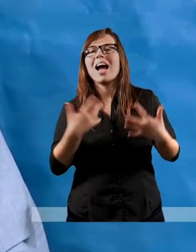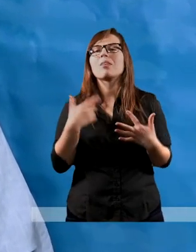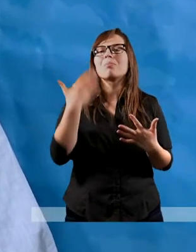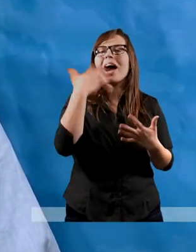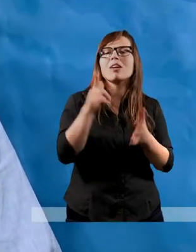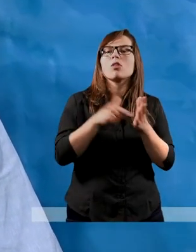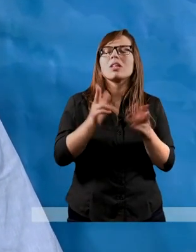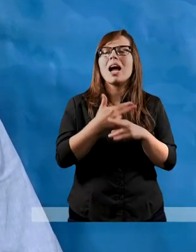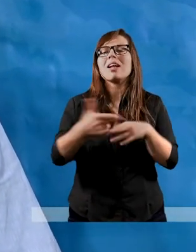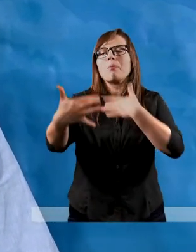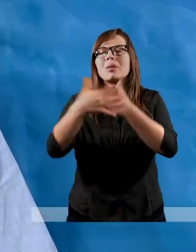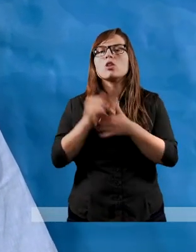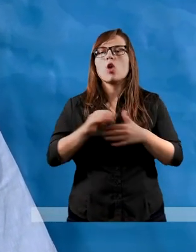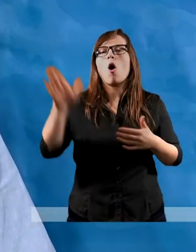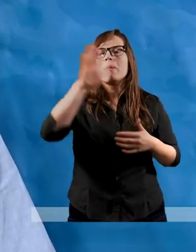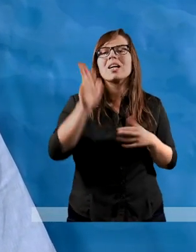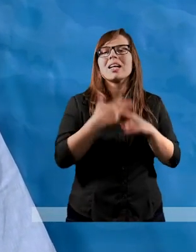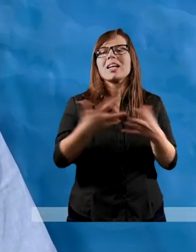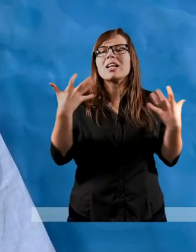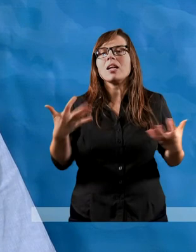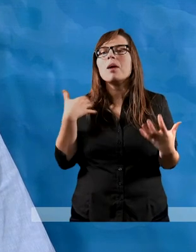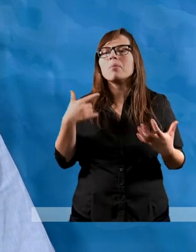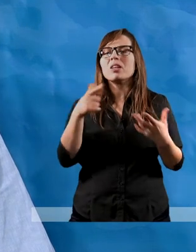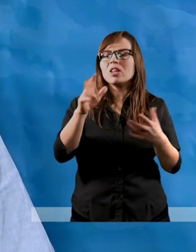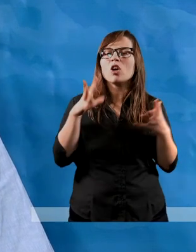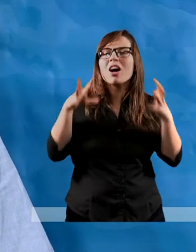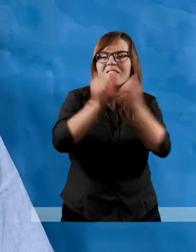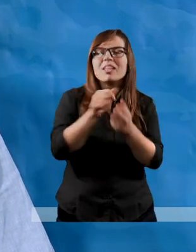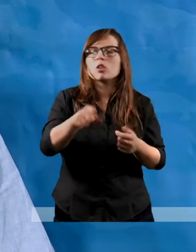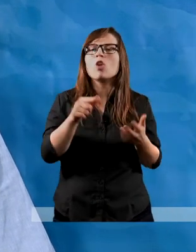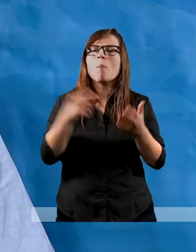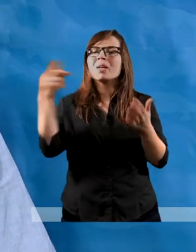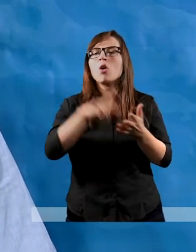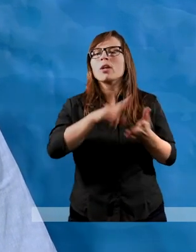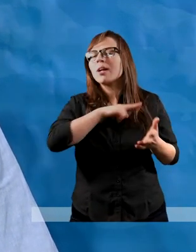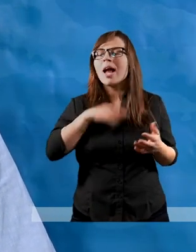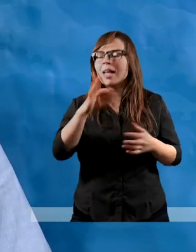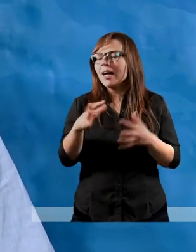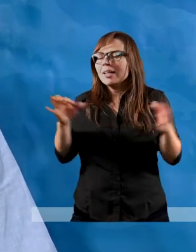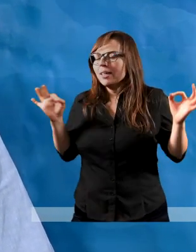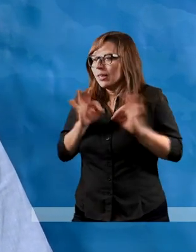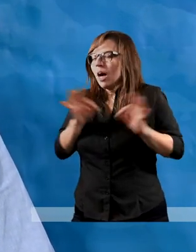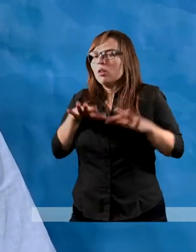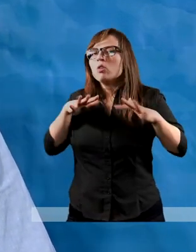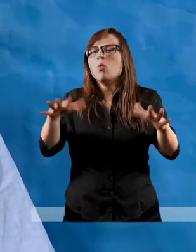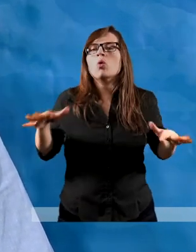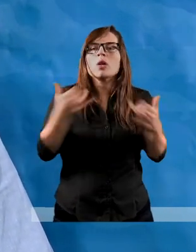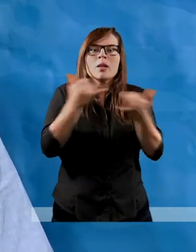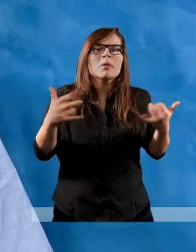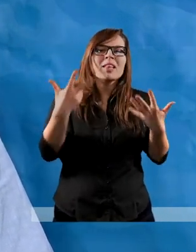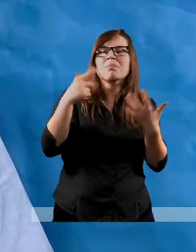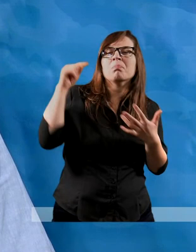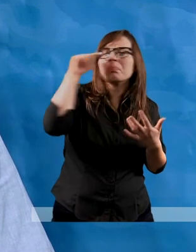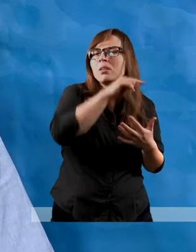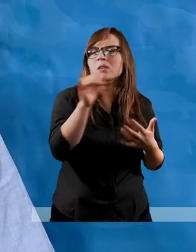bardzo często, kiedy właśnie zbliżamy się do Boga, kiedy chcemy się Go tak najmocniej uchwycić, to przychodzi na nas tak strasznie dużo jakichś